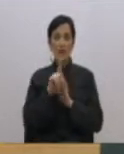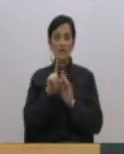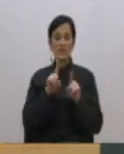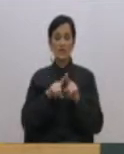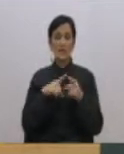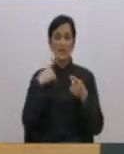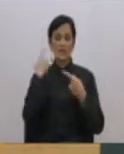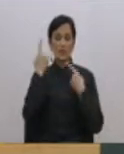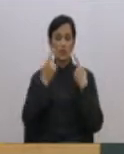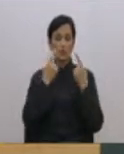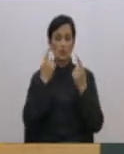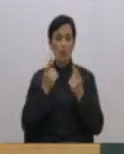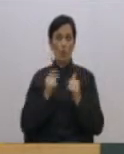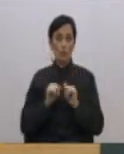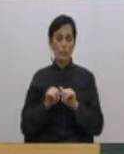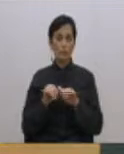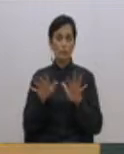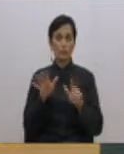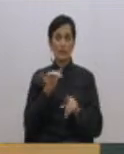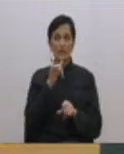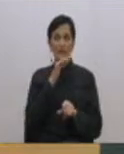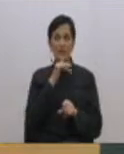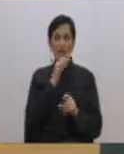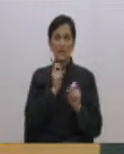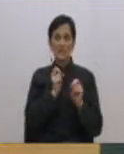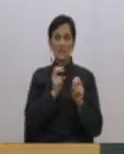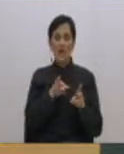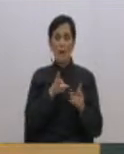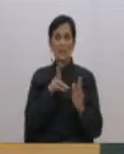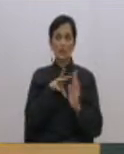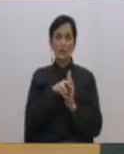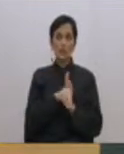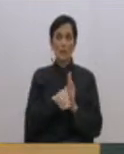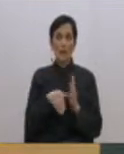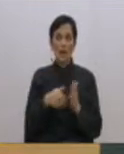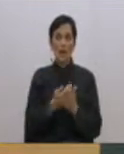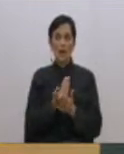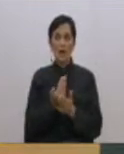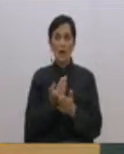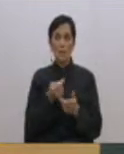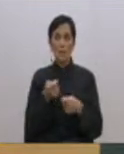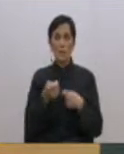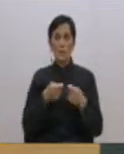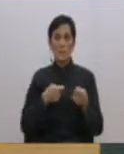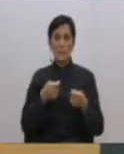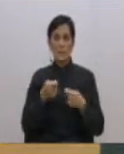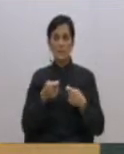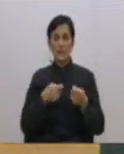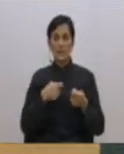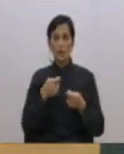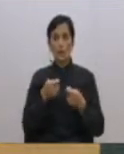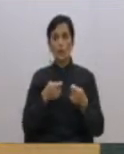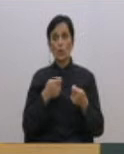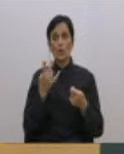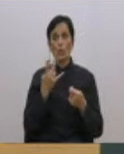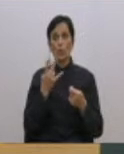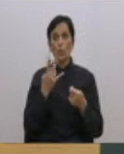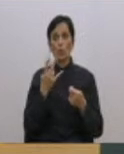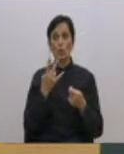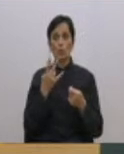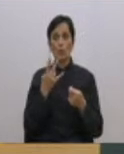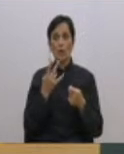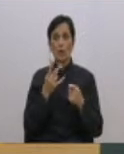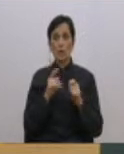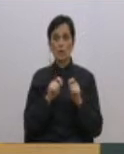ტიპის ინფორმაცია, თითქოს რაღაც საფრთხის შემცველი ახალი რეგულაცია უნდა